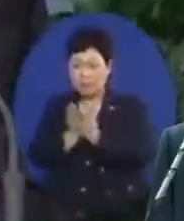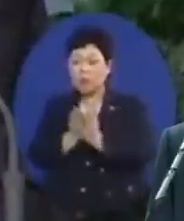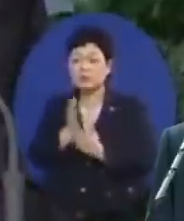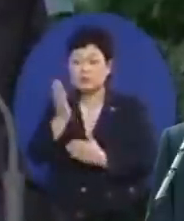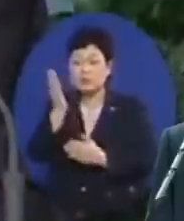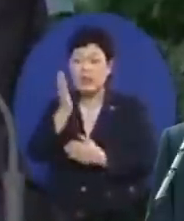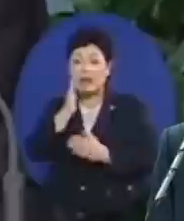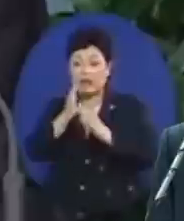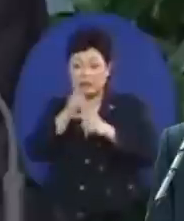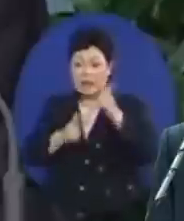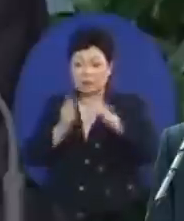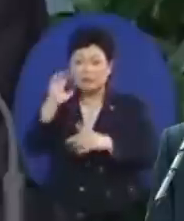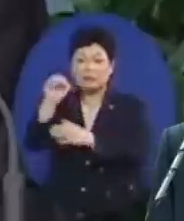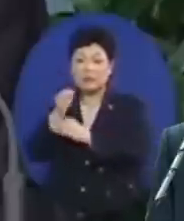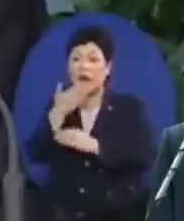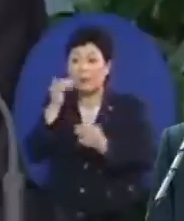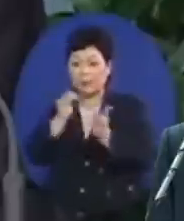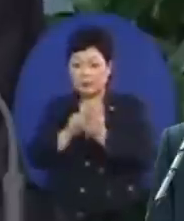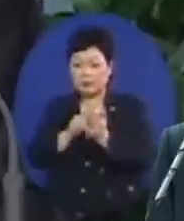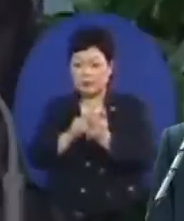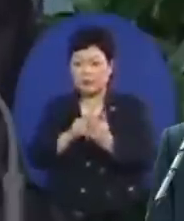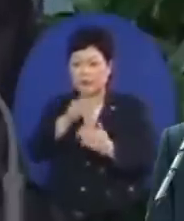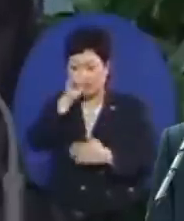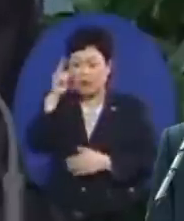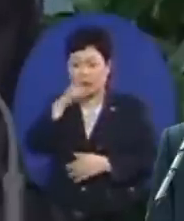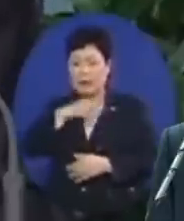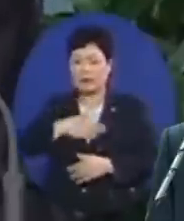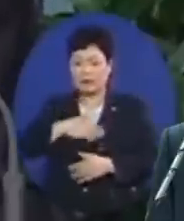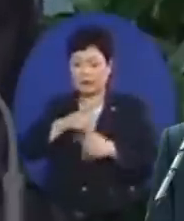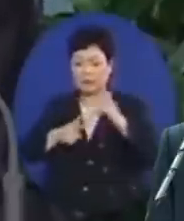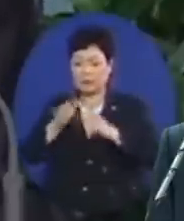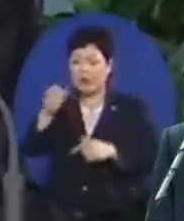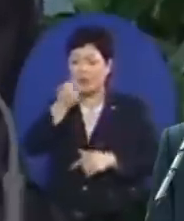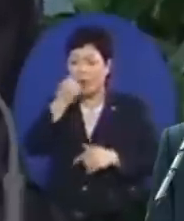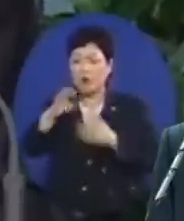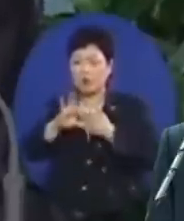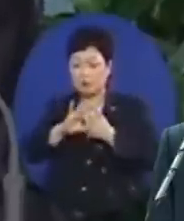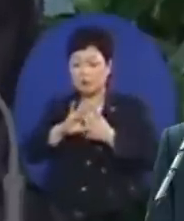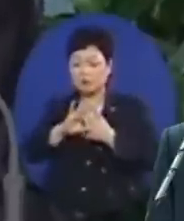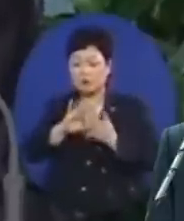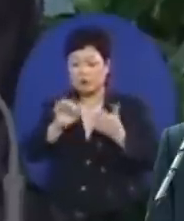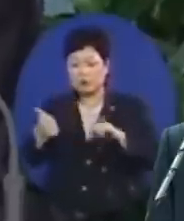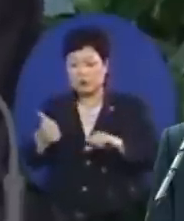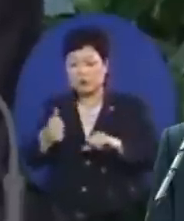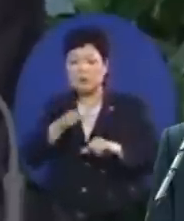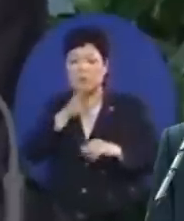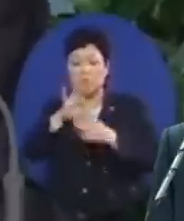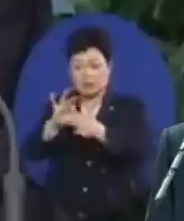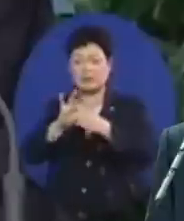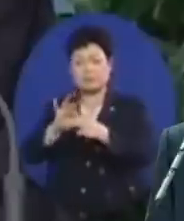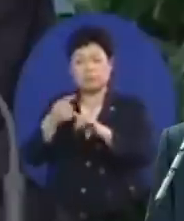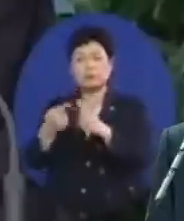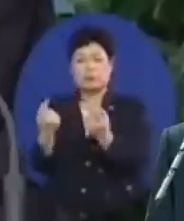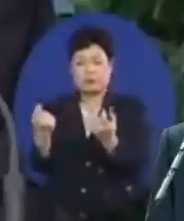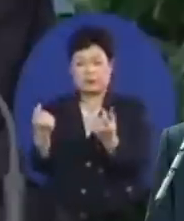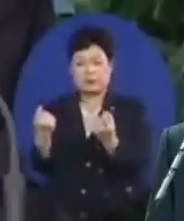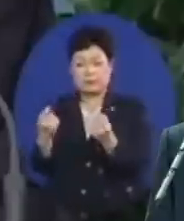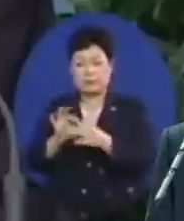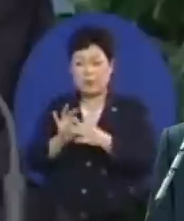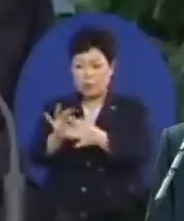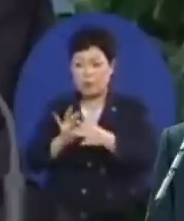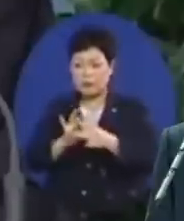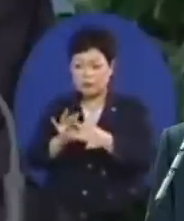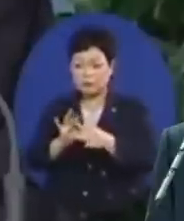먹되 선악과라는 실과는 먹지 마라. 먹는 날에는 반드시 죽으려 했으니까 관심이 있는 제목이거든요. 그